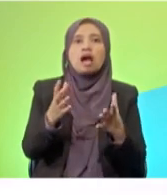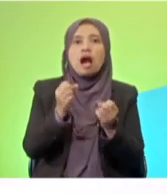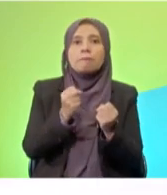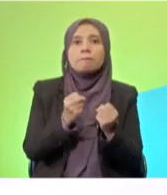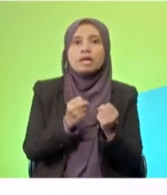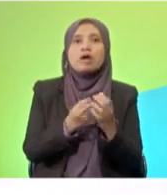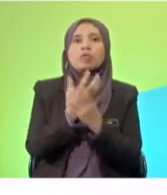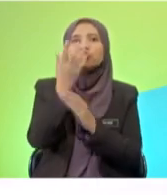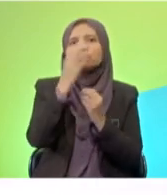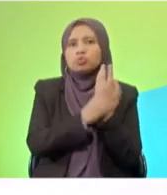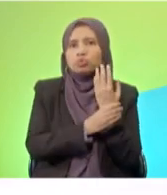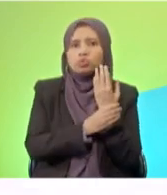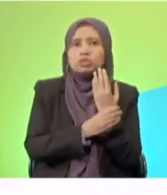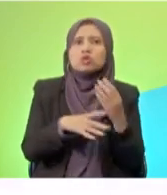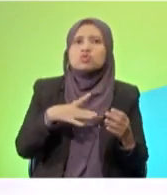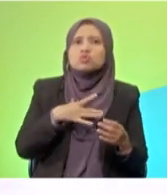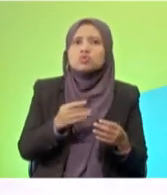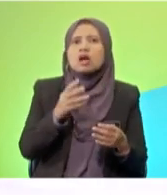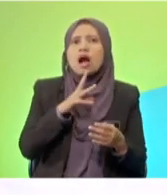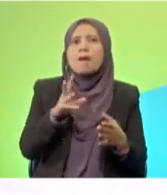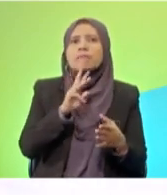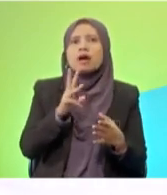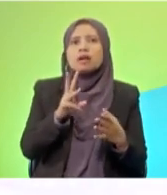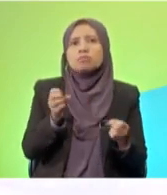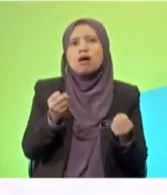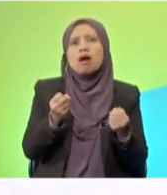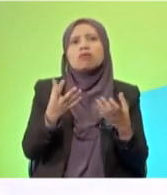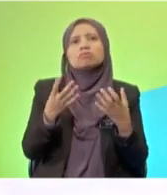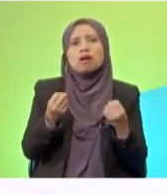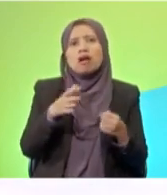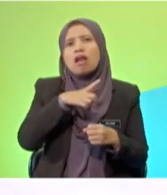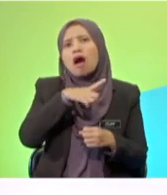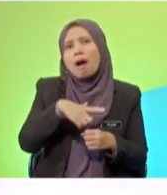orang suka ambil air lama